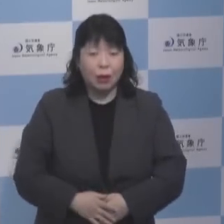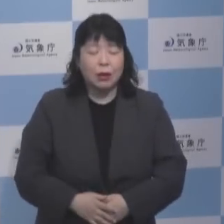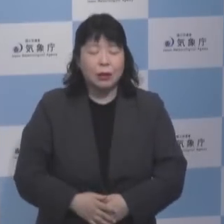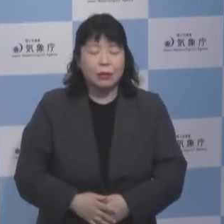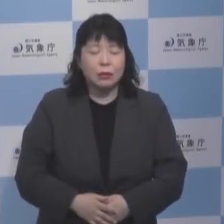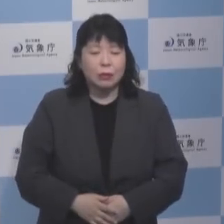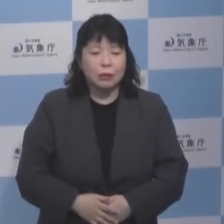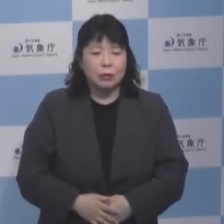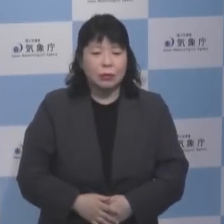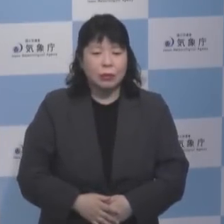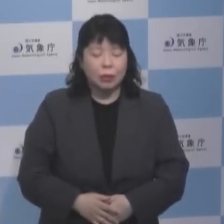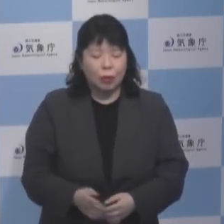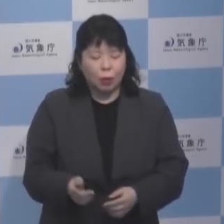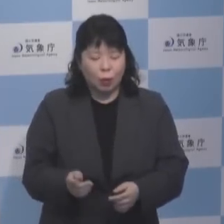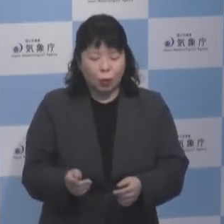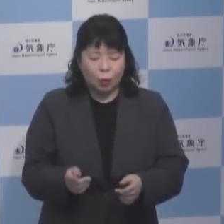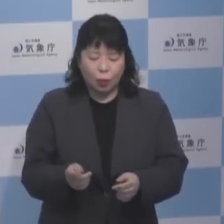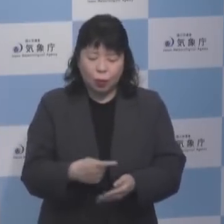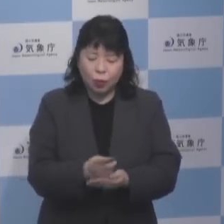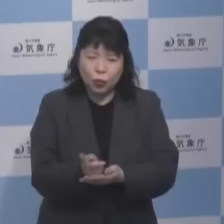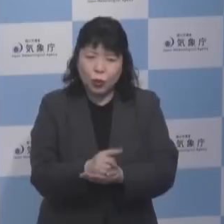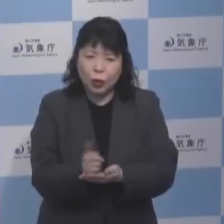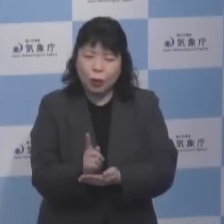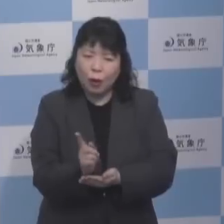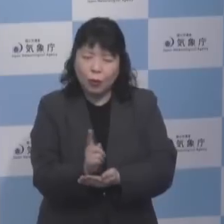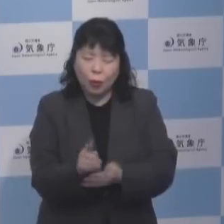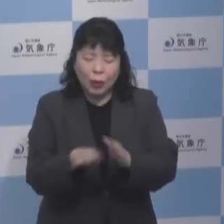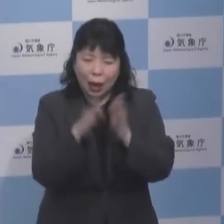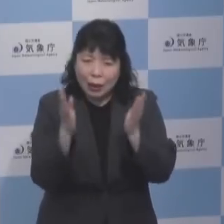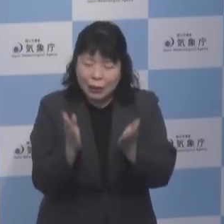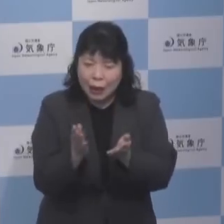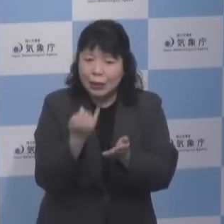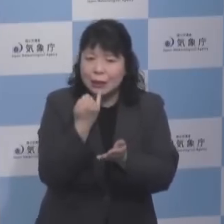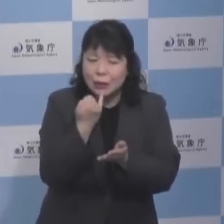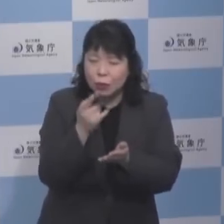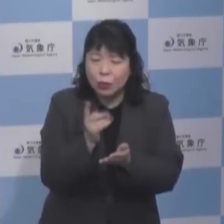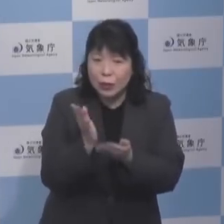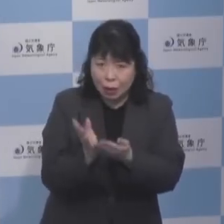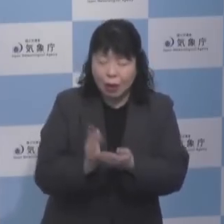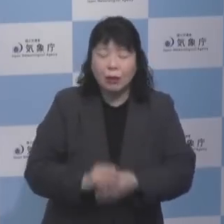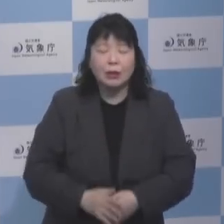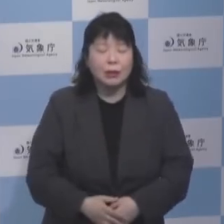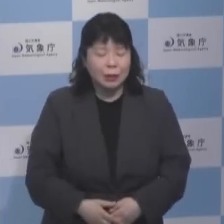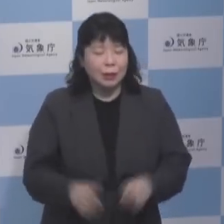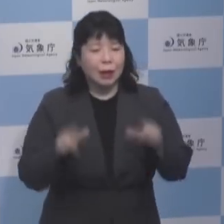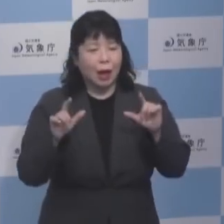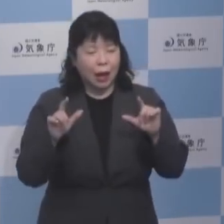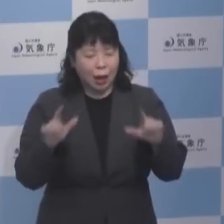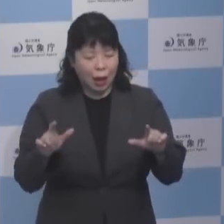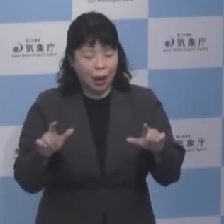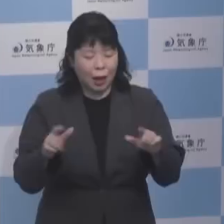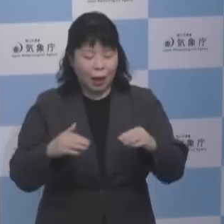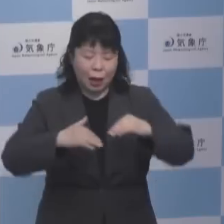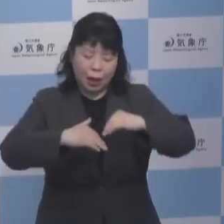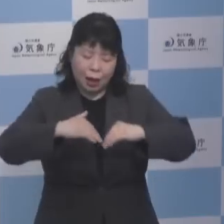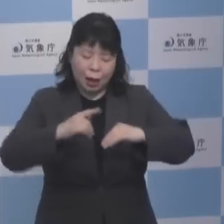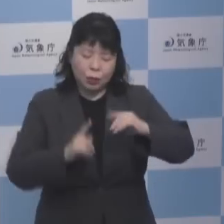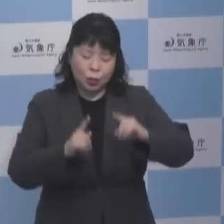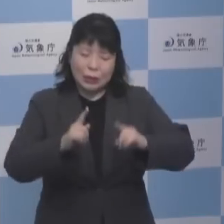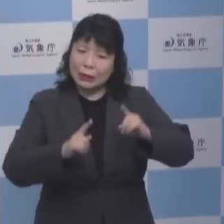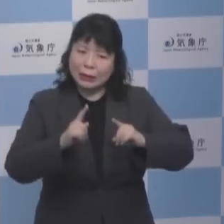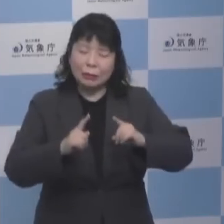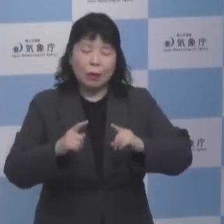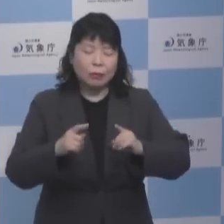どっちの向きにどうなったっていう大体の推定は ありますか？こちらですね、どちらの面が動いたかまではまだ分かりません。 な